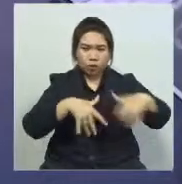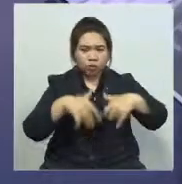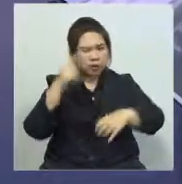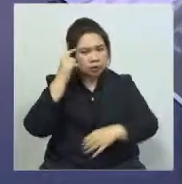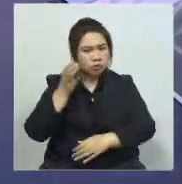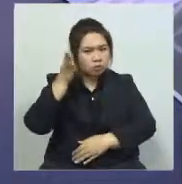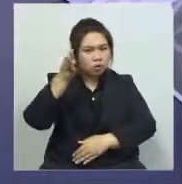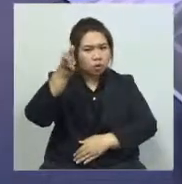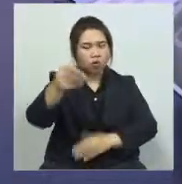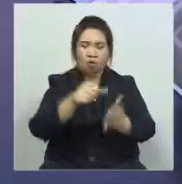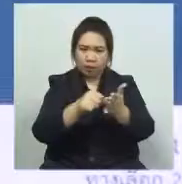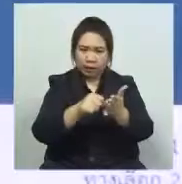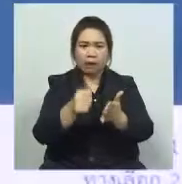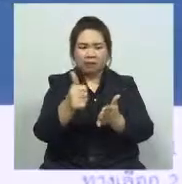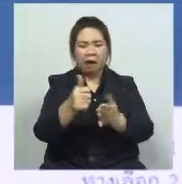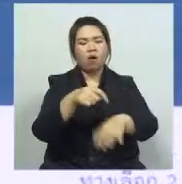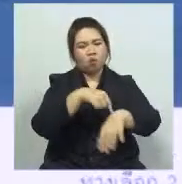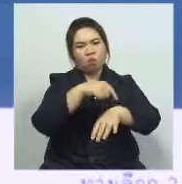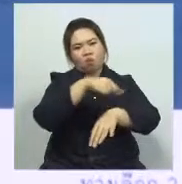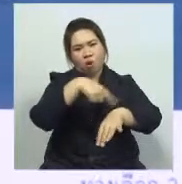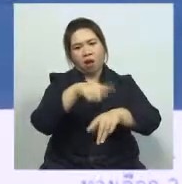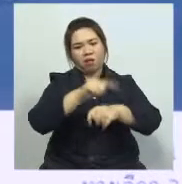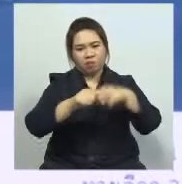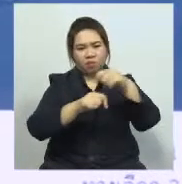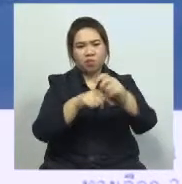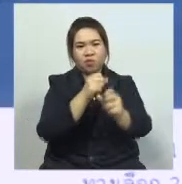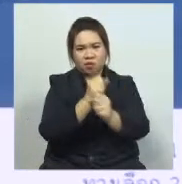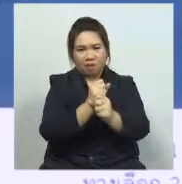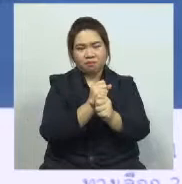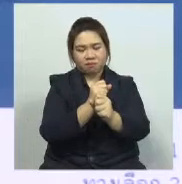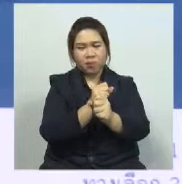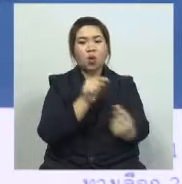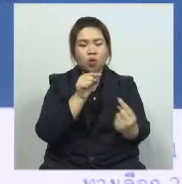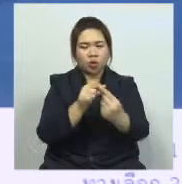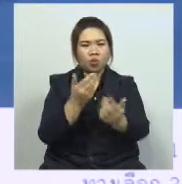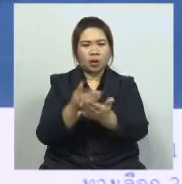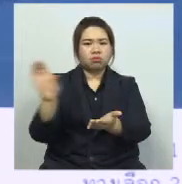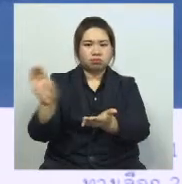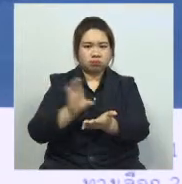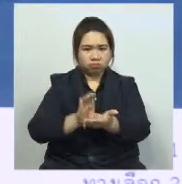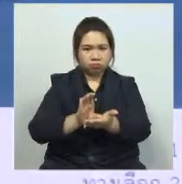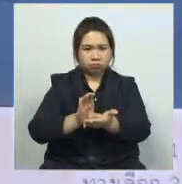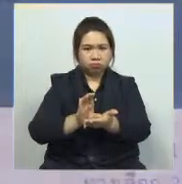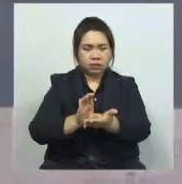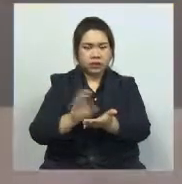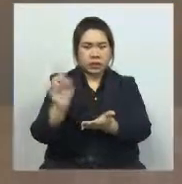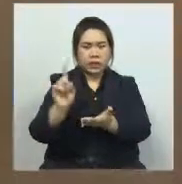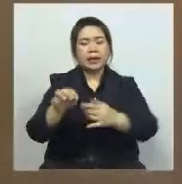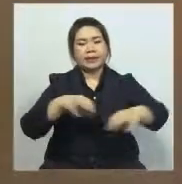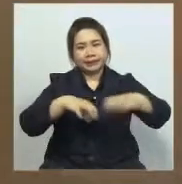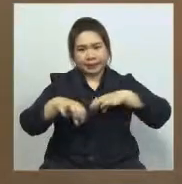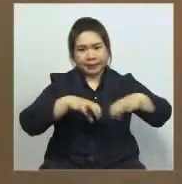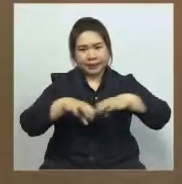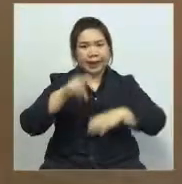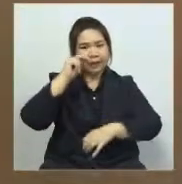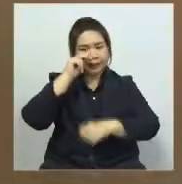าวทั้งหมดนี้จะต้องใช้เวลาในการก่อสร้างให้สอดคล้องกับงบประมาณของแผ่นดินซึ่งเป็นไปตามการบริหารจัด